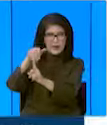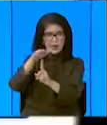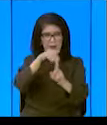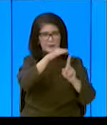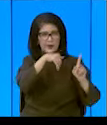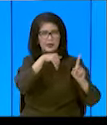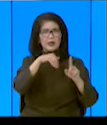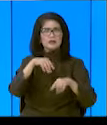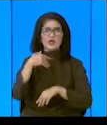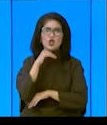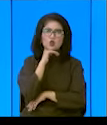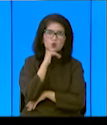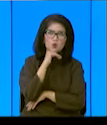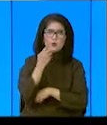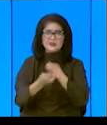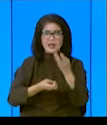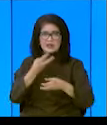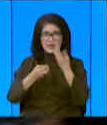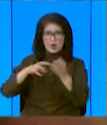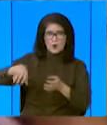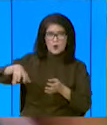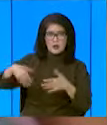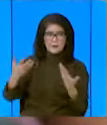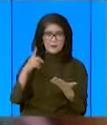tunggu, apakah keterangan keluarga SYL akan menguak